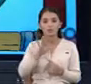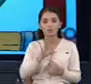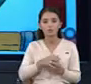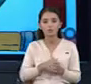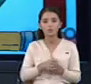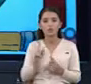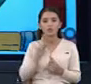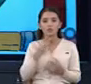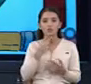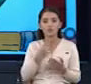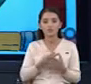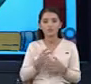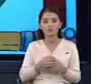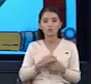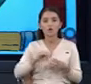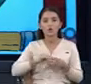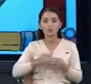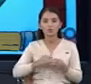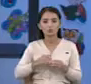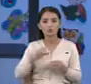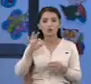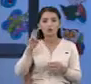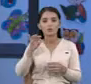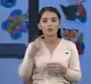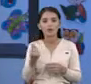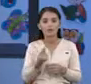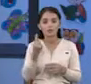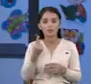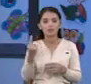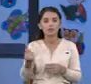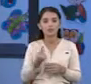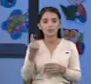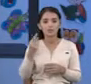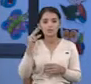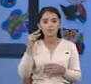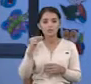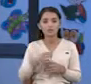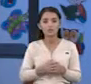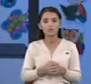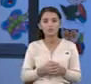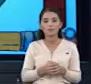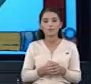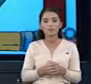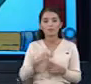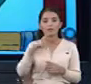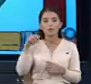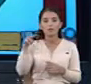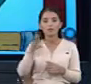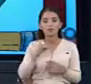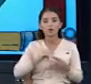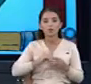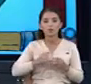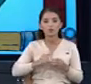Это что мы видим? Ручка. Она одна. В единственном числе.